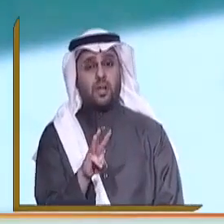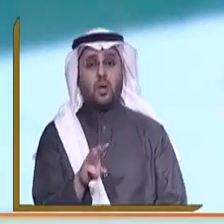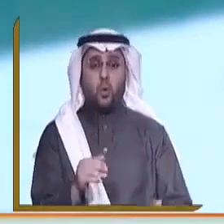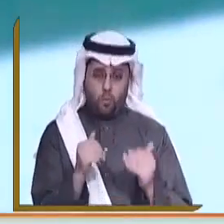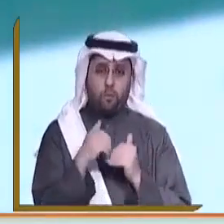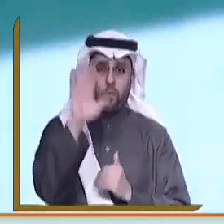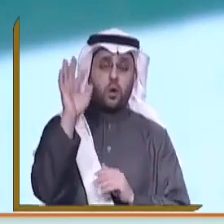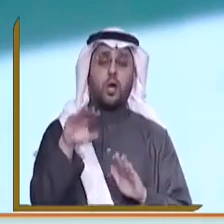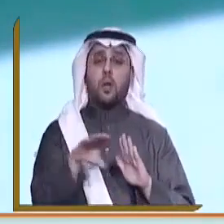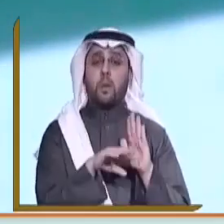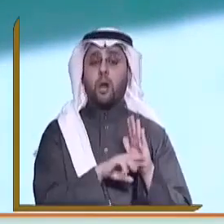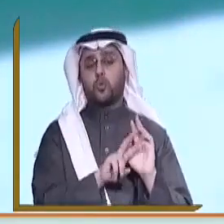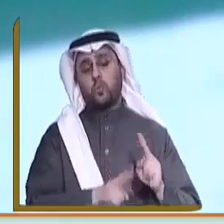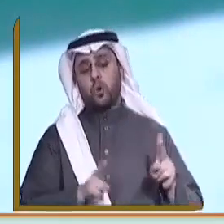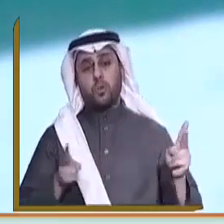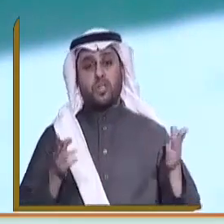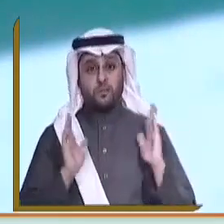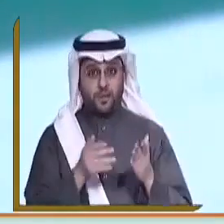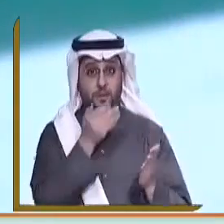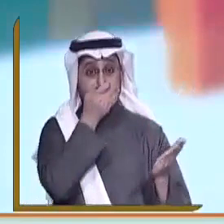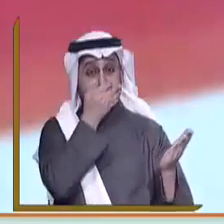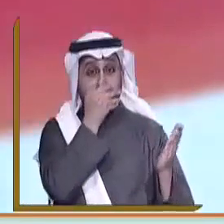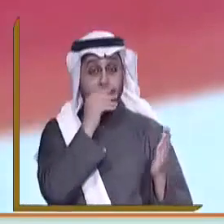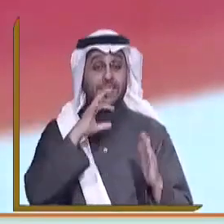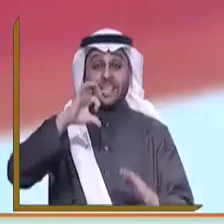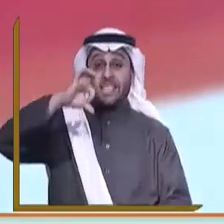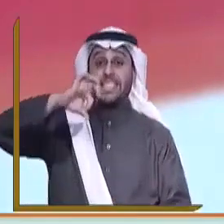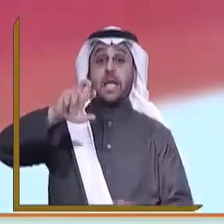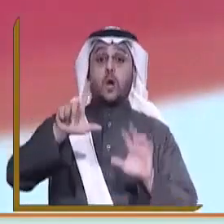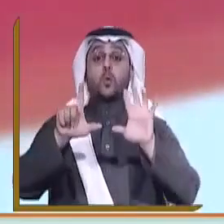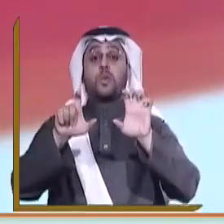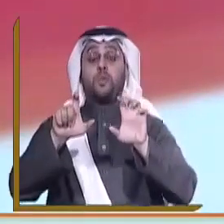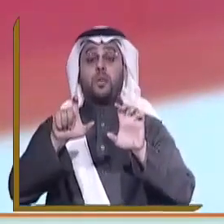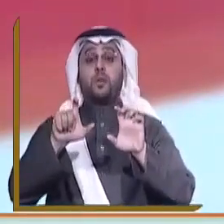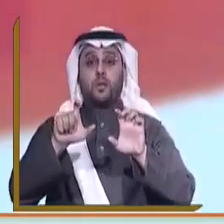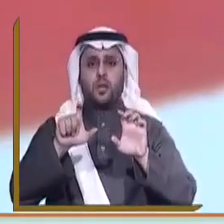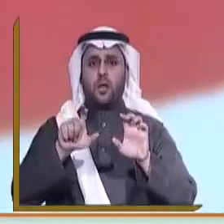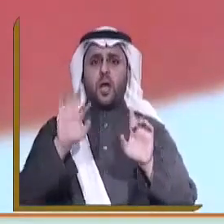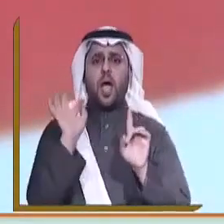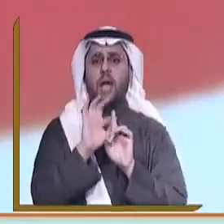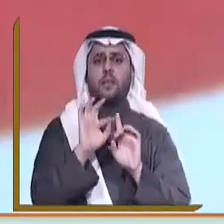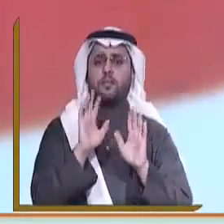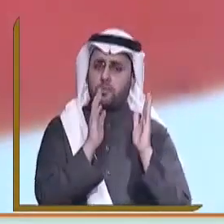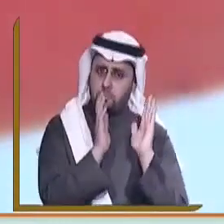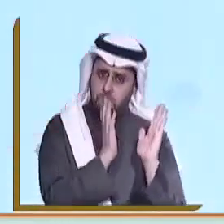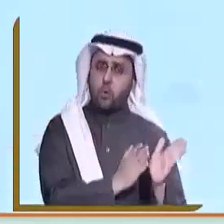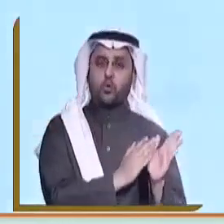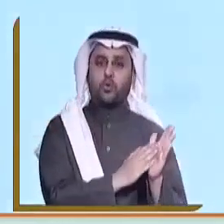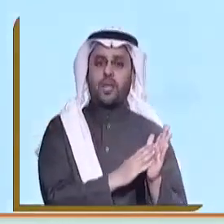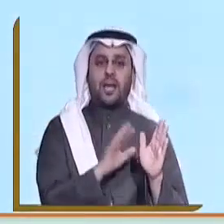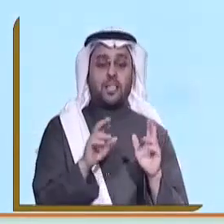حيويه متنوعه ولديه اكثر من 79 مؤشر قياس اداء محلي وعالمي